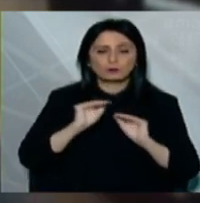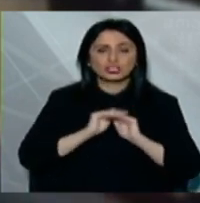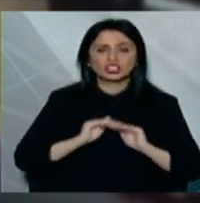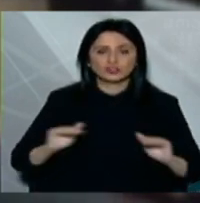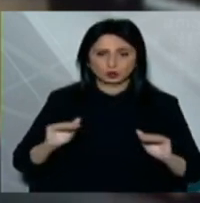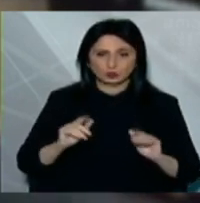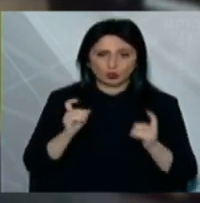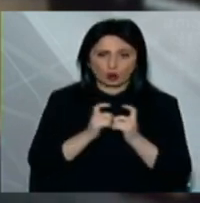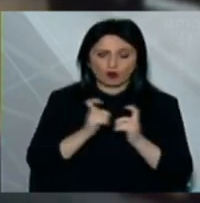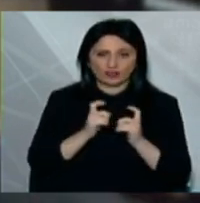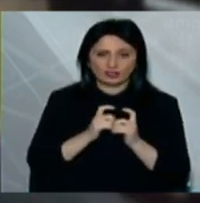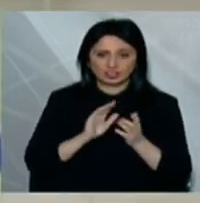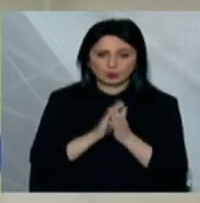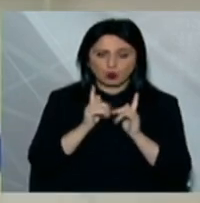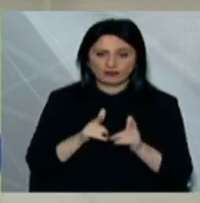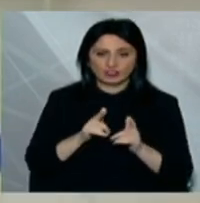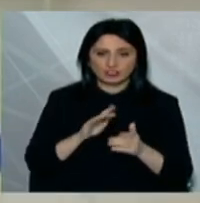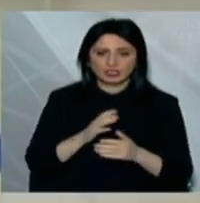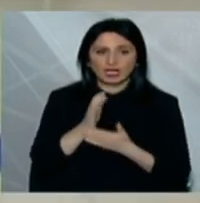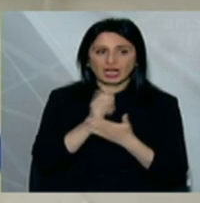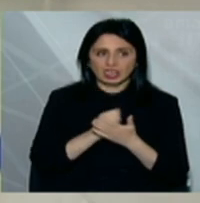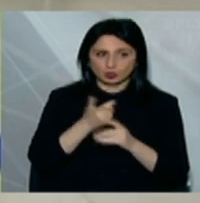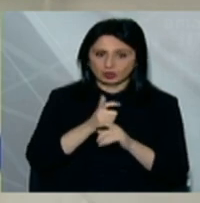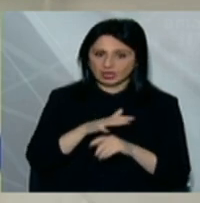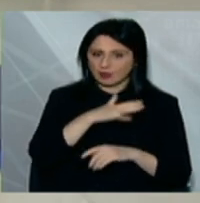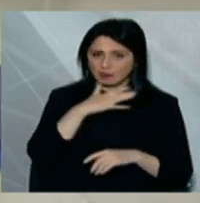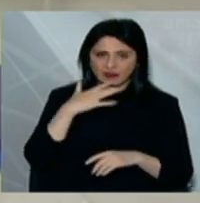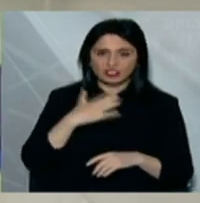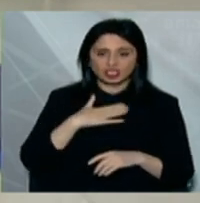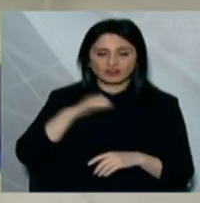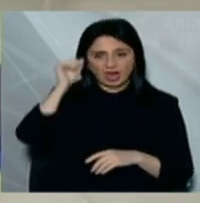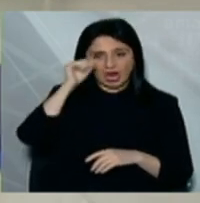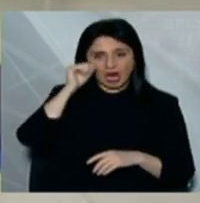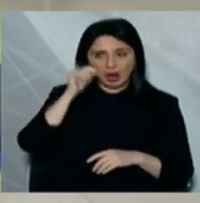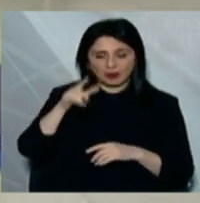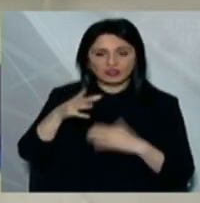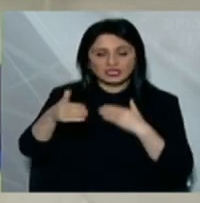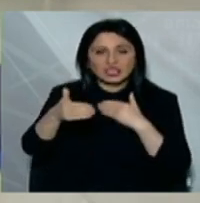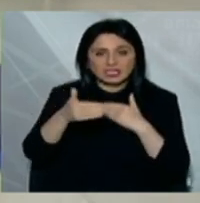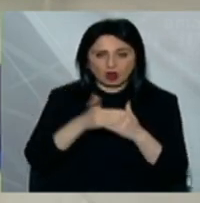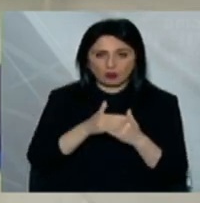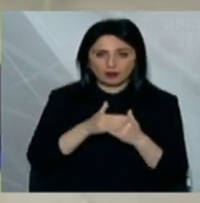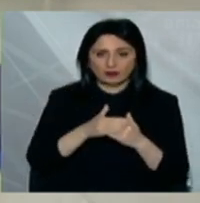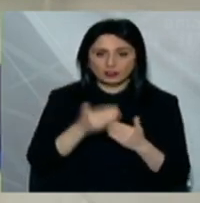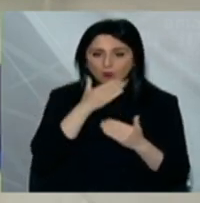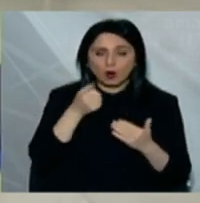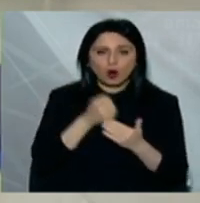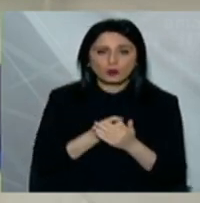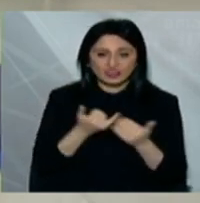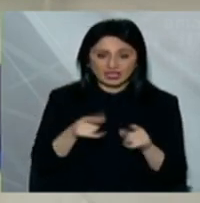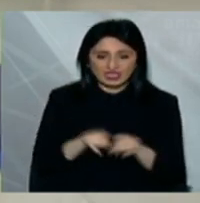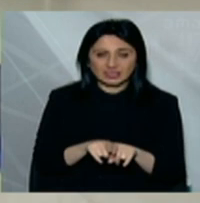მშვიდობიანად კონფლიქტის მოგვარების. რესურსები ძალიან ბევრია ჩვენი აფხაზებთან დასაახლოებლად. ბოლომდე